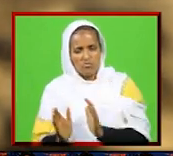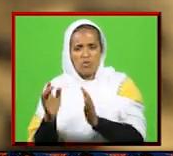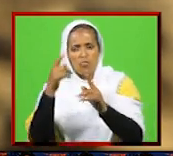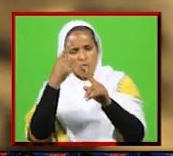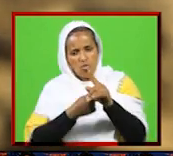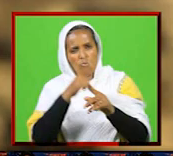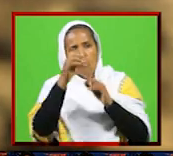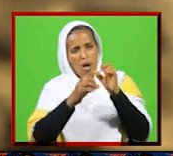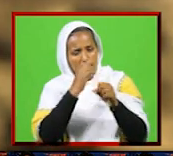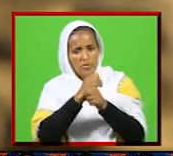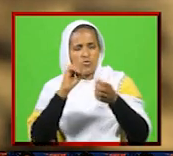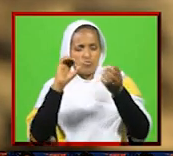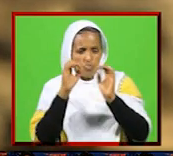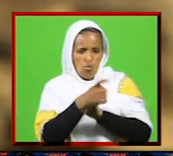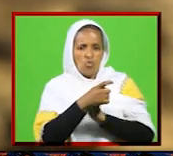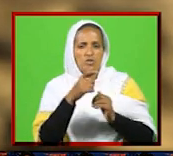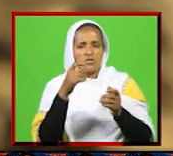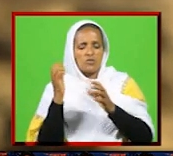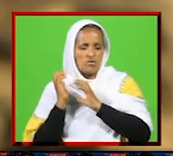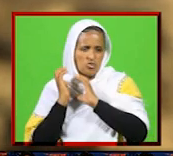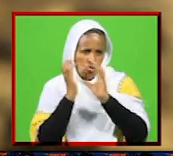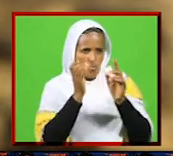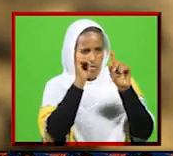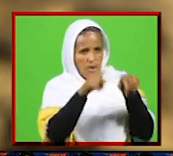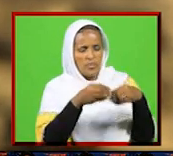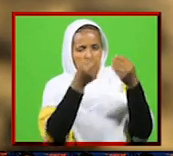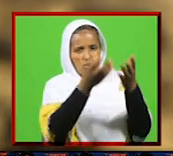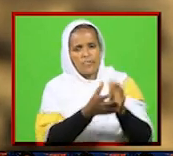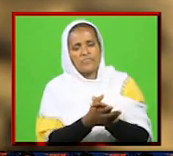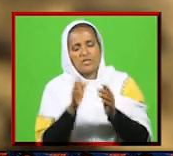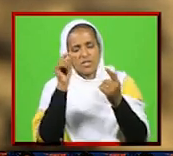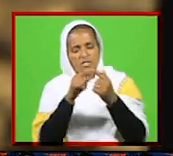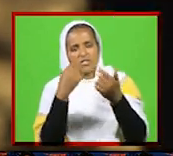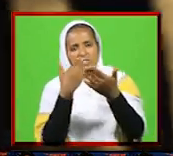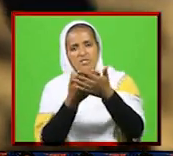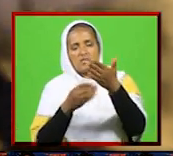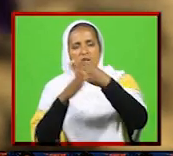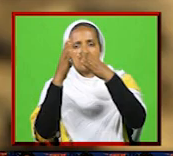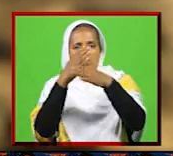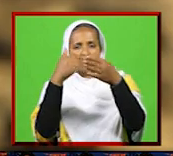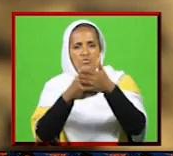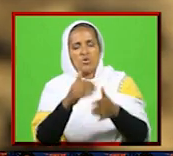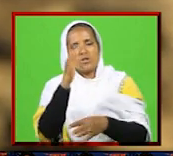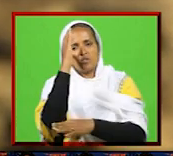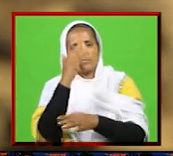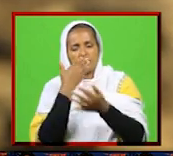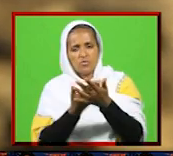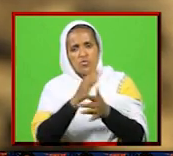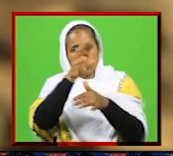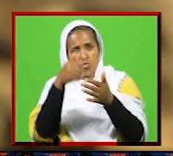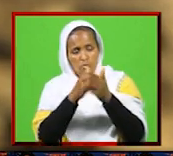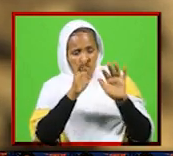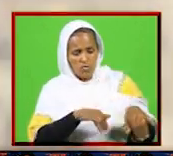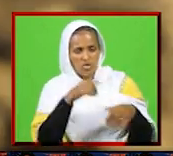ነገር ያመቻቸውን በየወሩም በየአመቱም ይሁን በየምኑም እየተሸከሙ ያው ያመጣሁኝ ያው እስከዚህ ድረስ